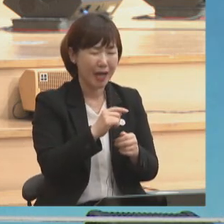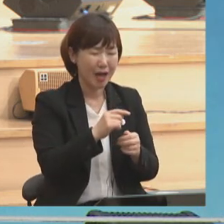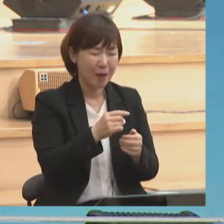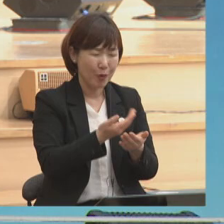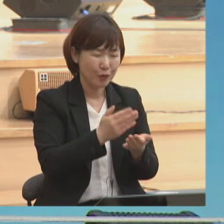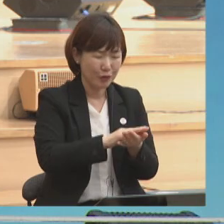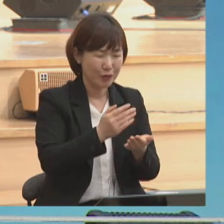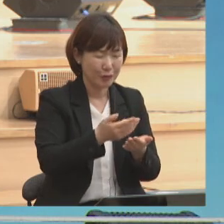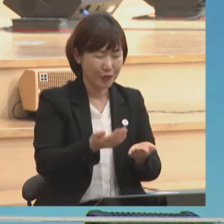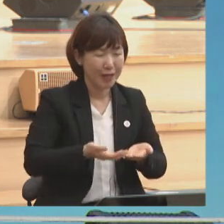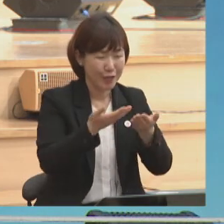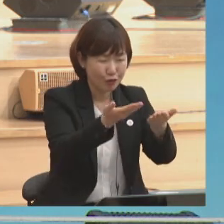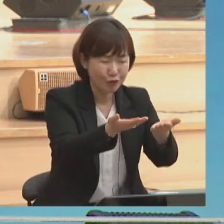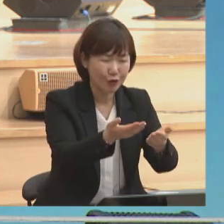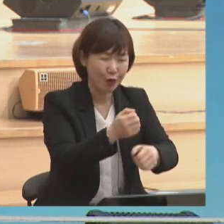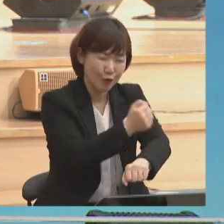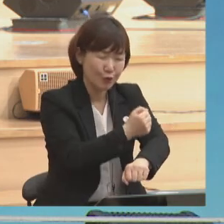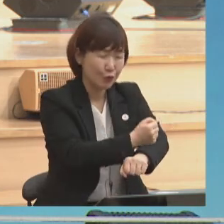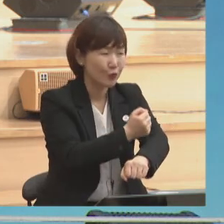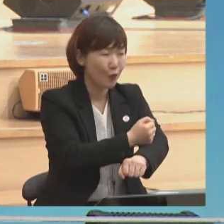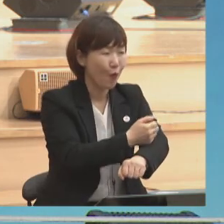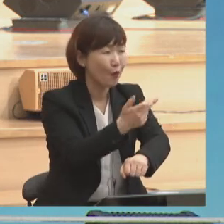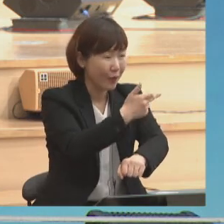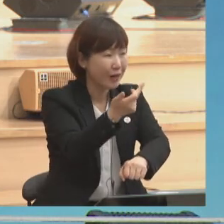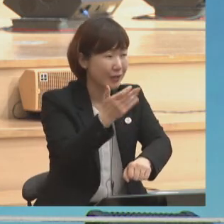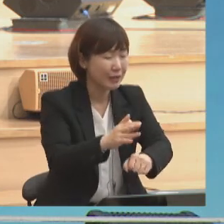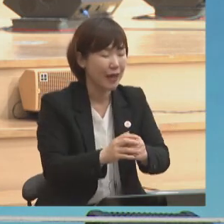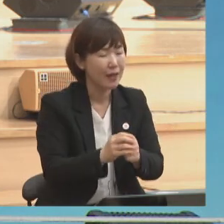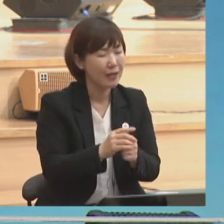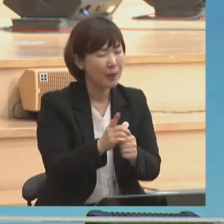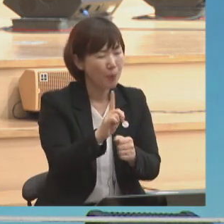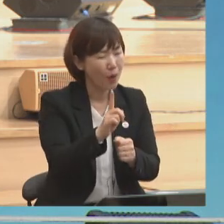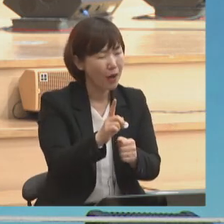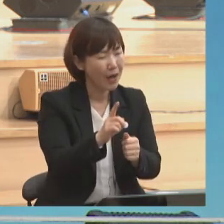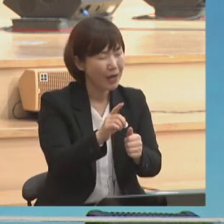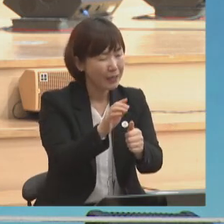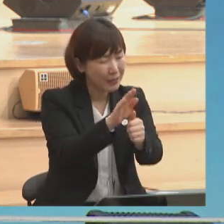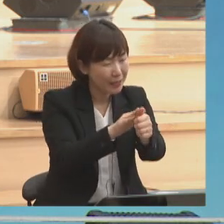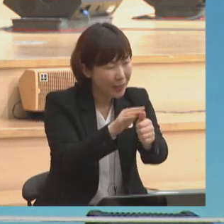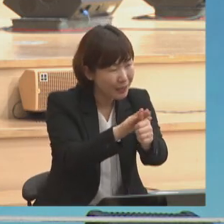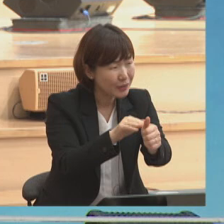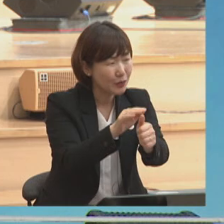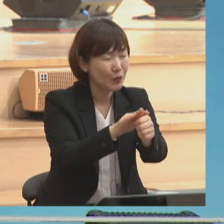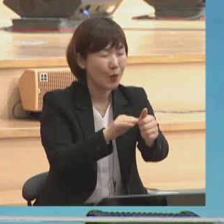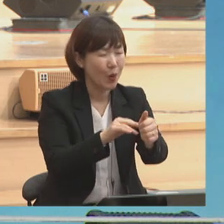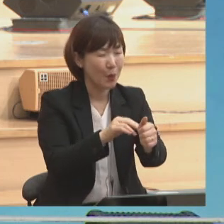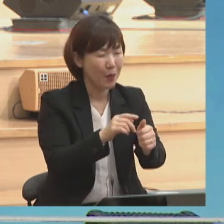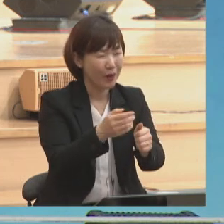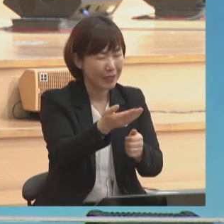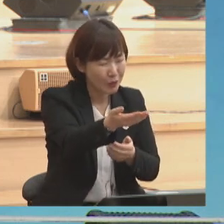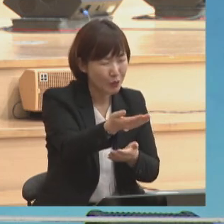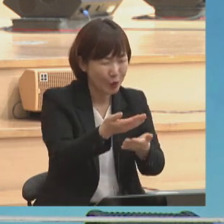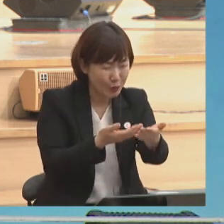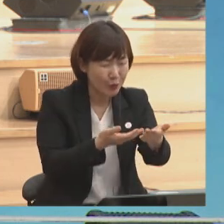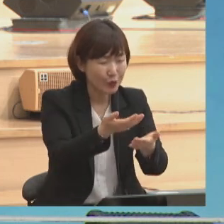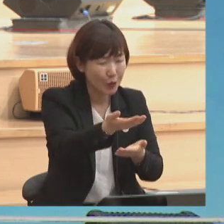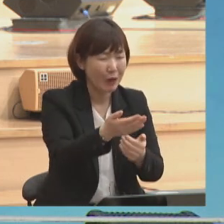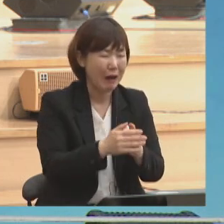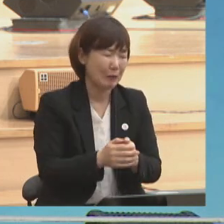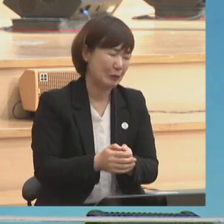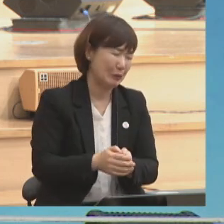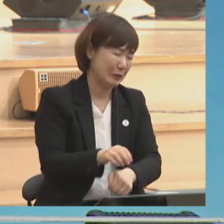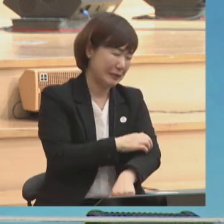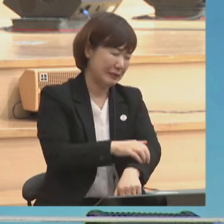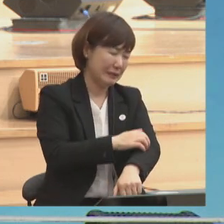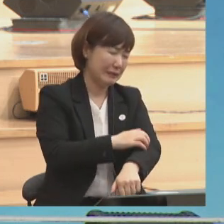많이 드는데 정말로 인격적인 관계를 맺는다, 치댄다, 아이고 난 딱 싫어 그냥. 네 살고 내 사는 거지